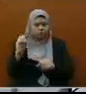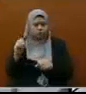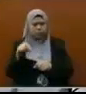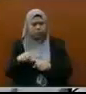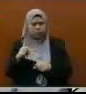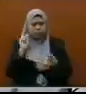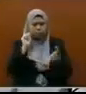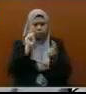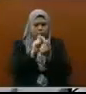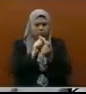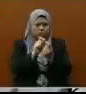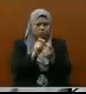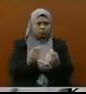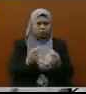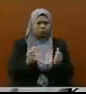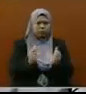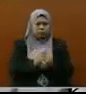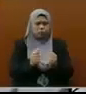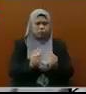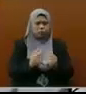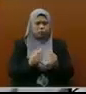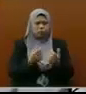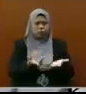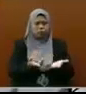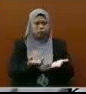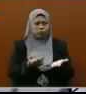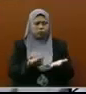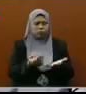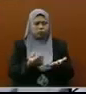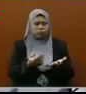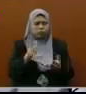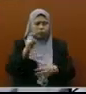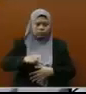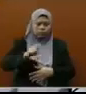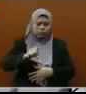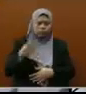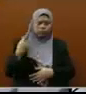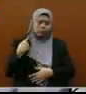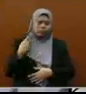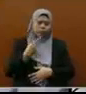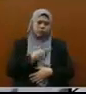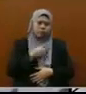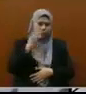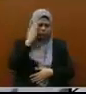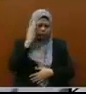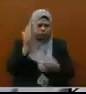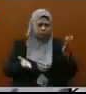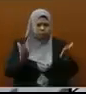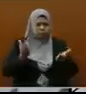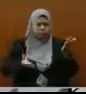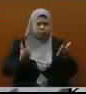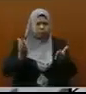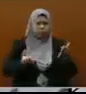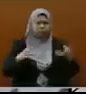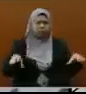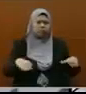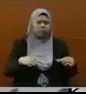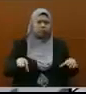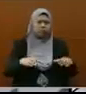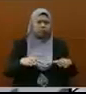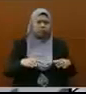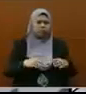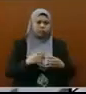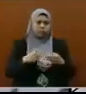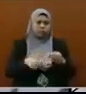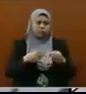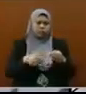menepati kekuatan kewangan semasa kita. Dan haruslah juga diingat perbandingan-perbandingan yang dibuat tentang apa